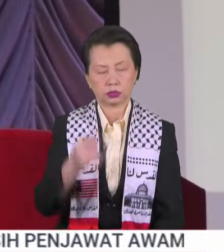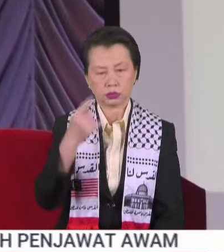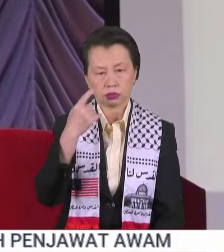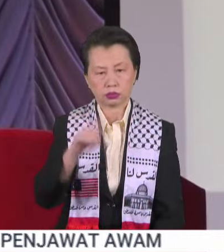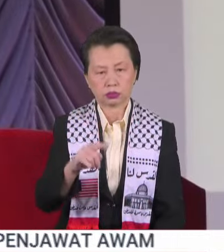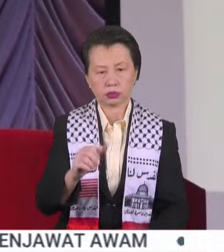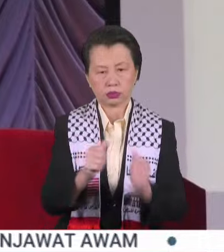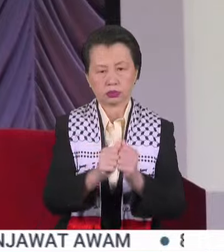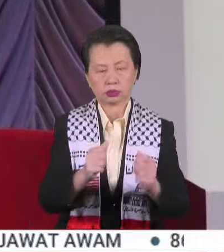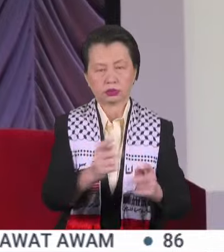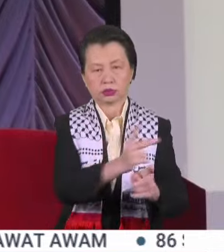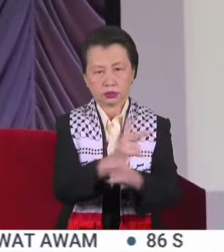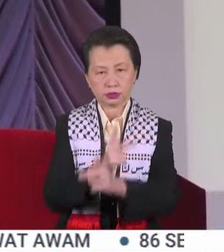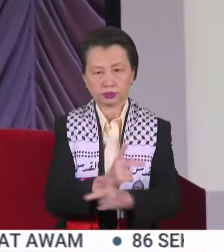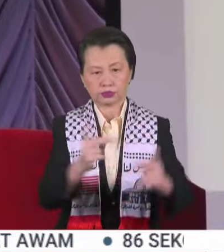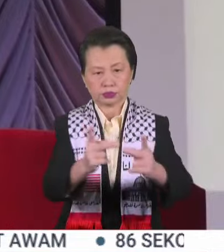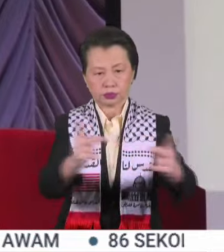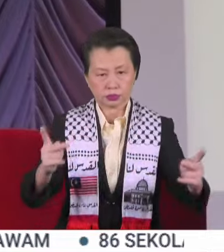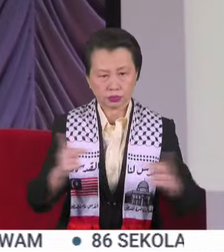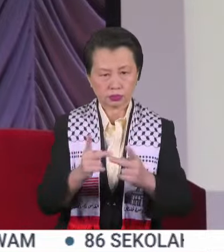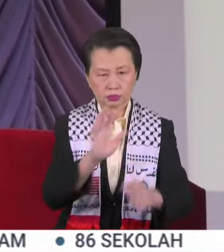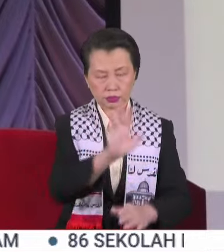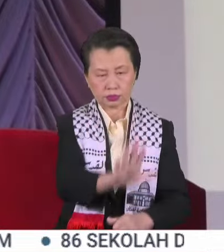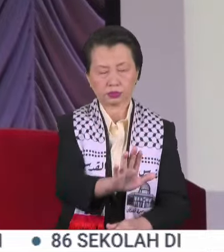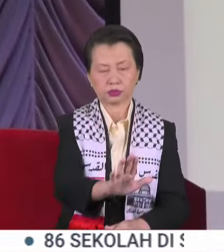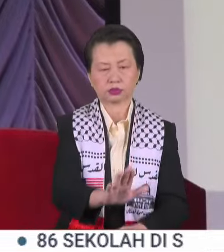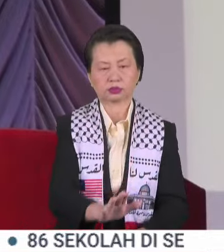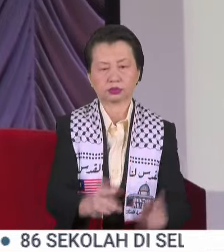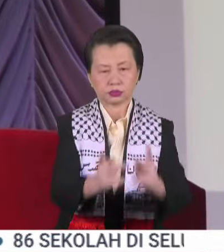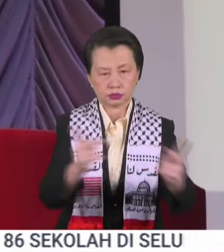mengendalikan kawasannya, konstitusinya.